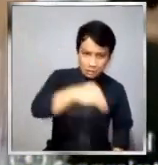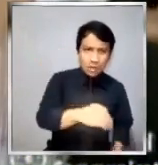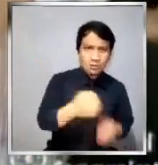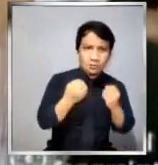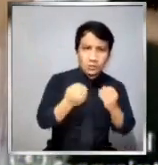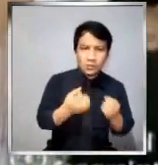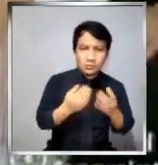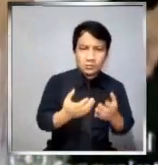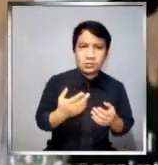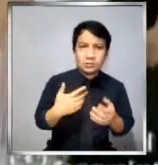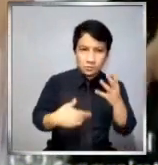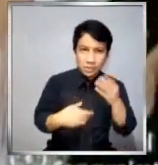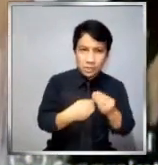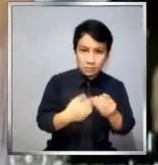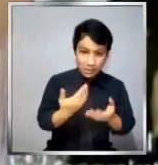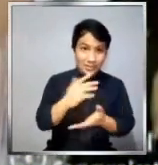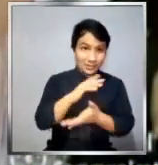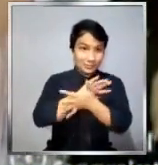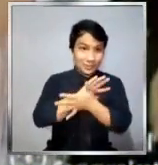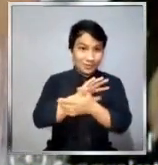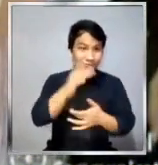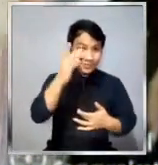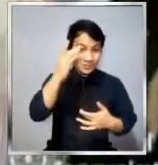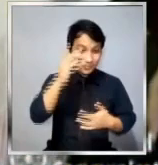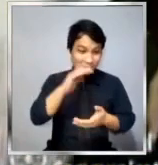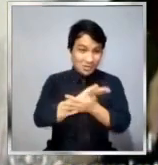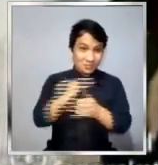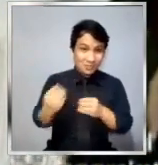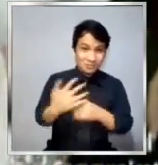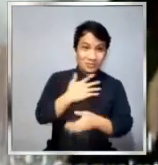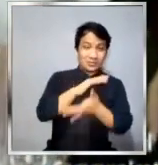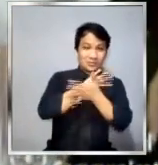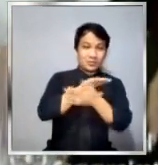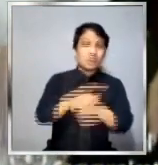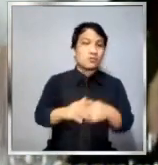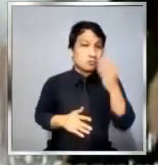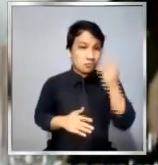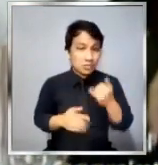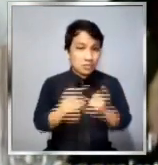mga kaso. So maganda po ang nangyari dahil